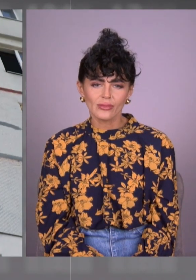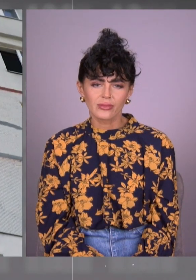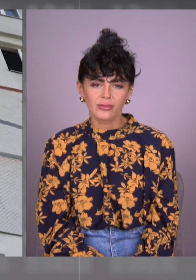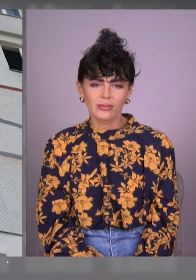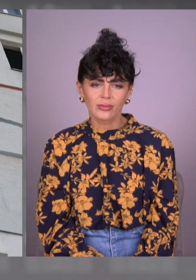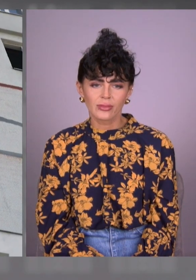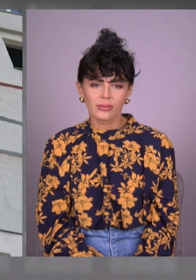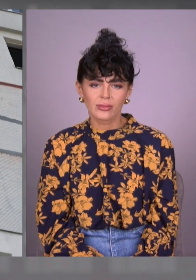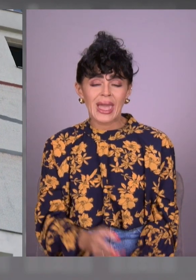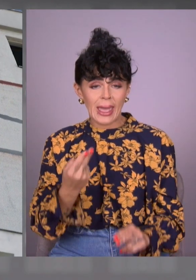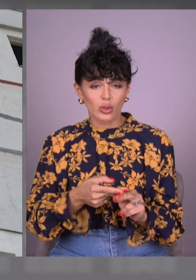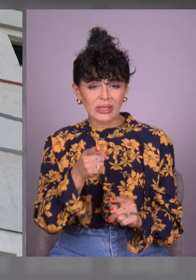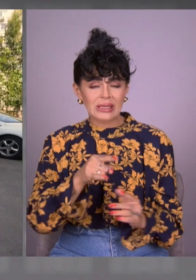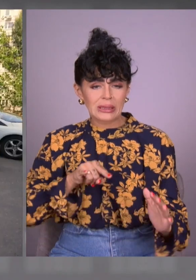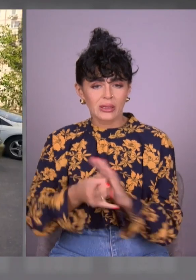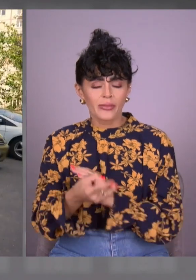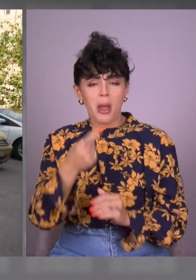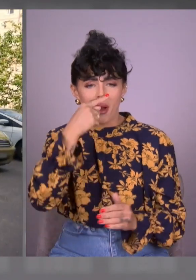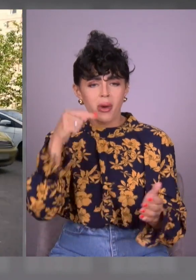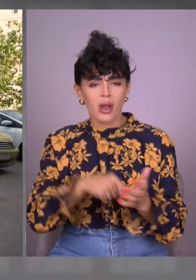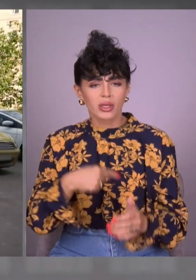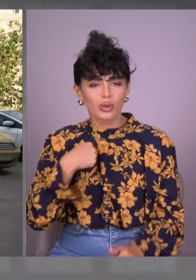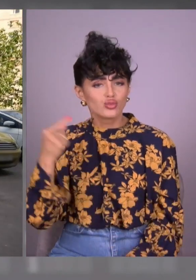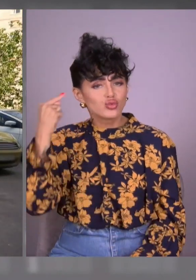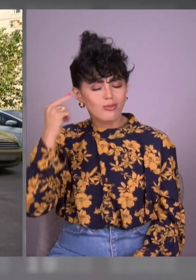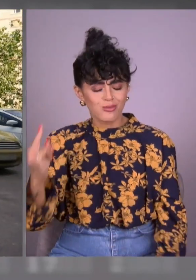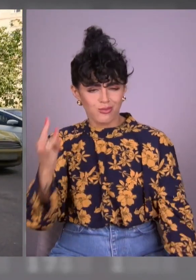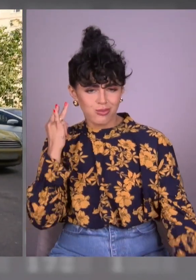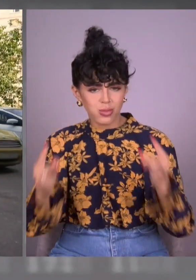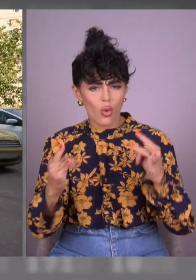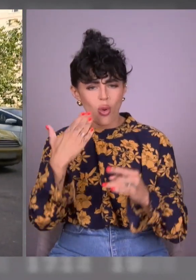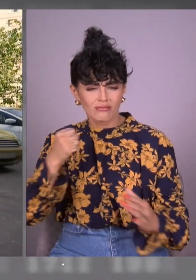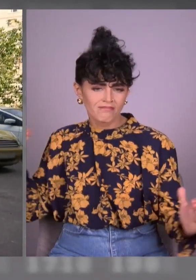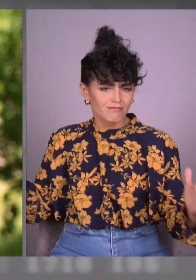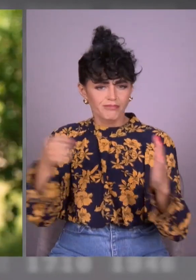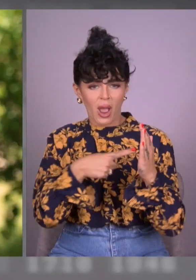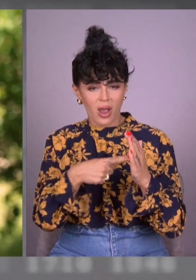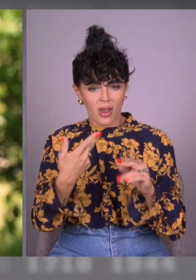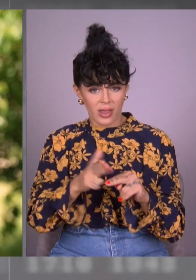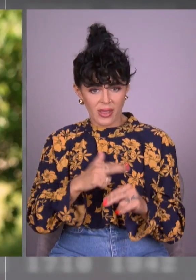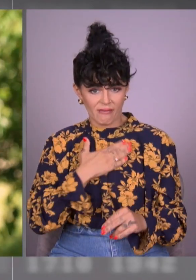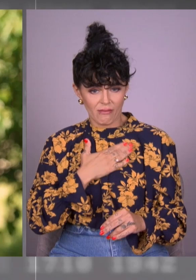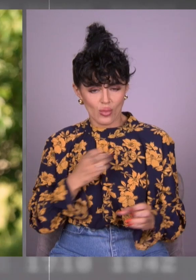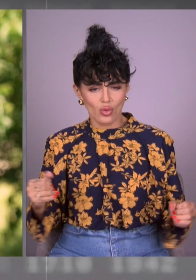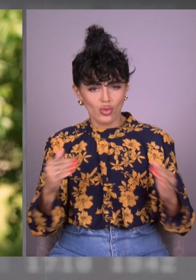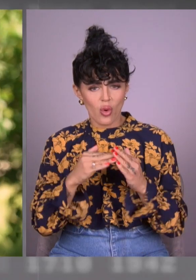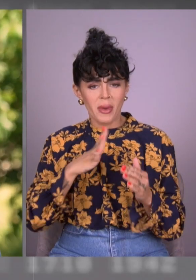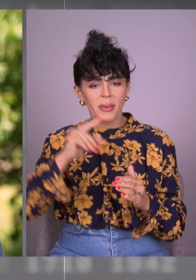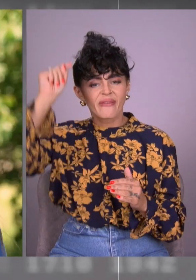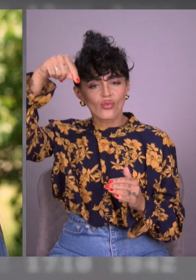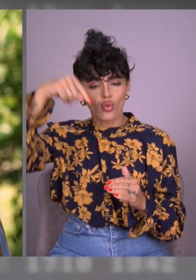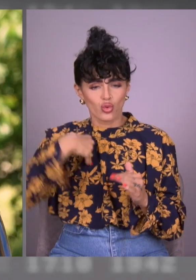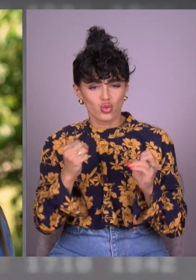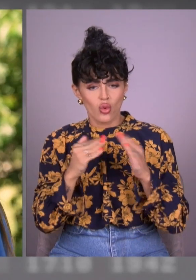бачу. Ми почули, це відчули, коли влучили в наш будинок. Ми знаходилися всередині, це